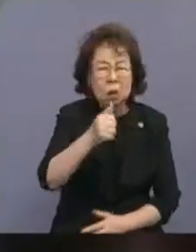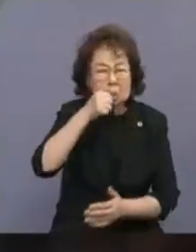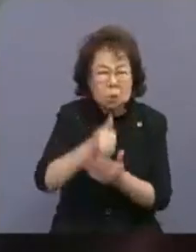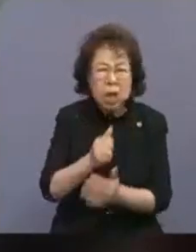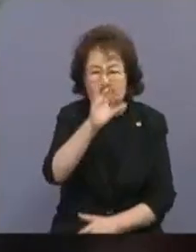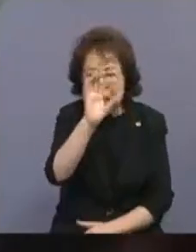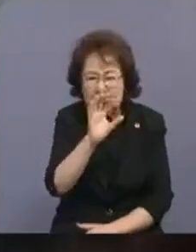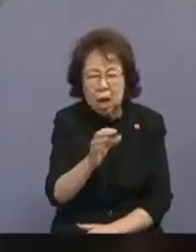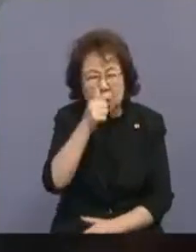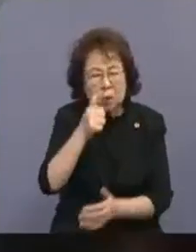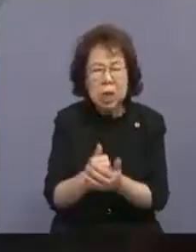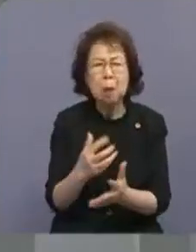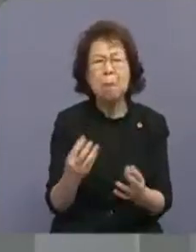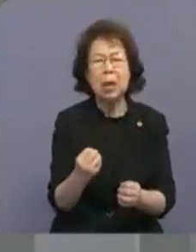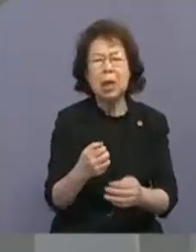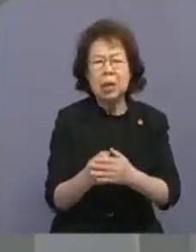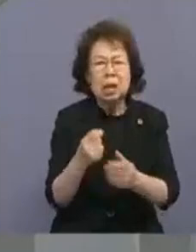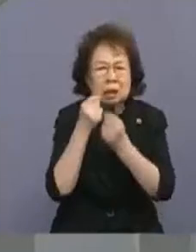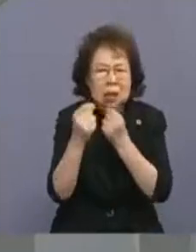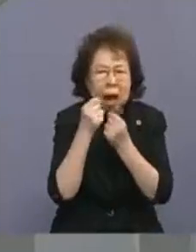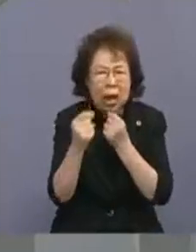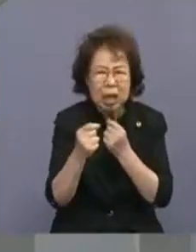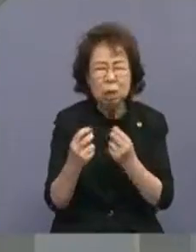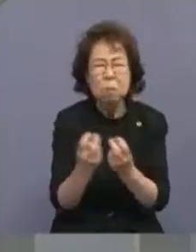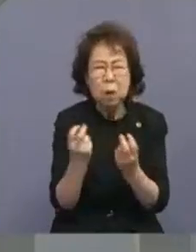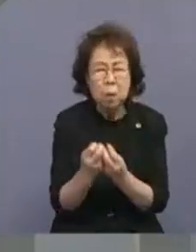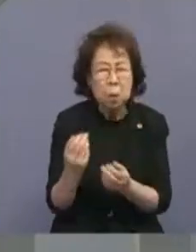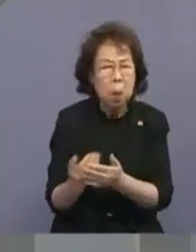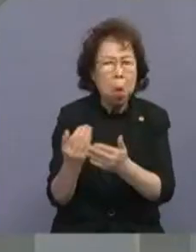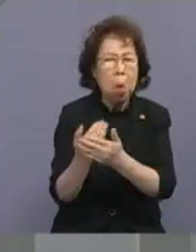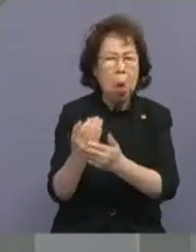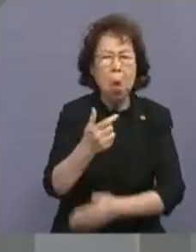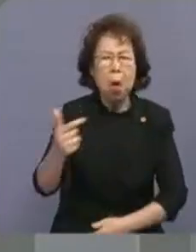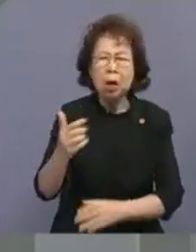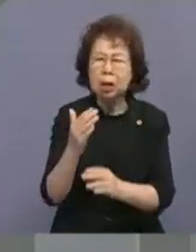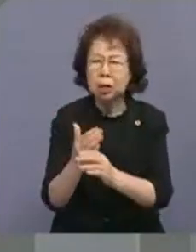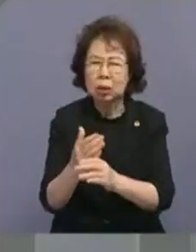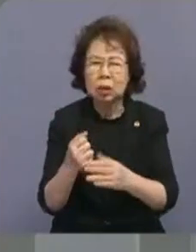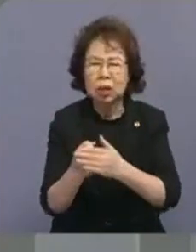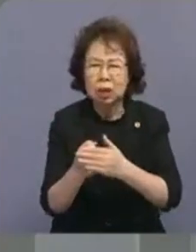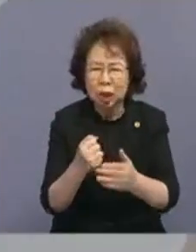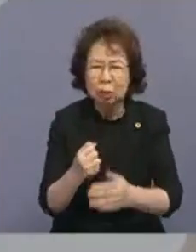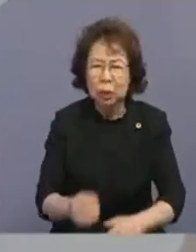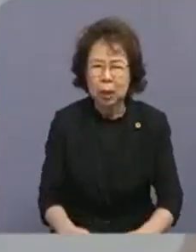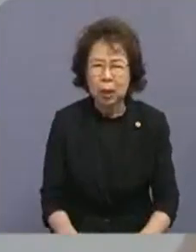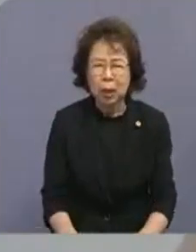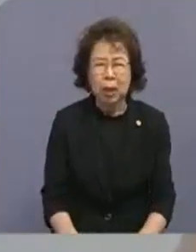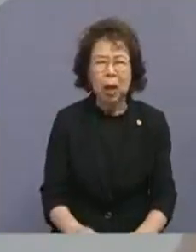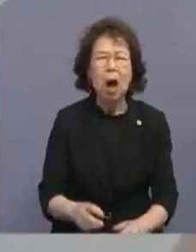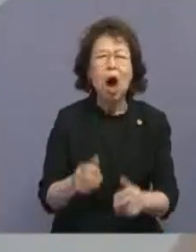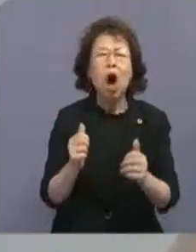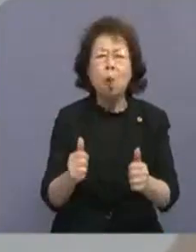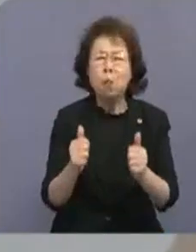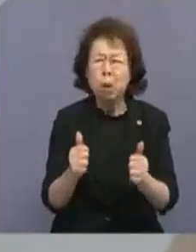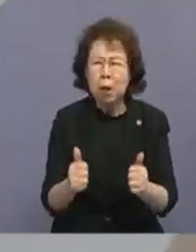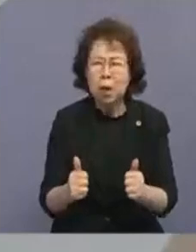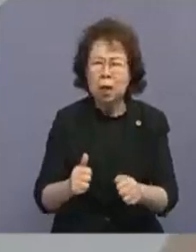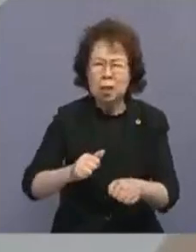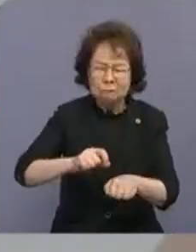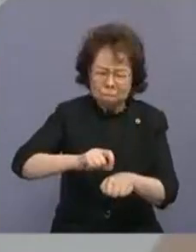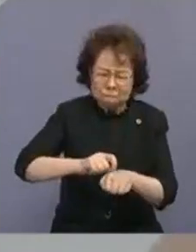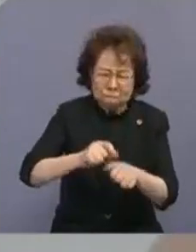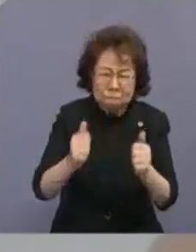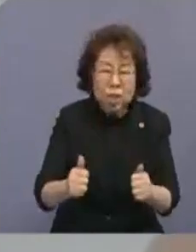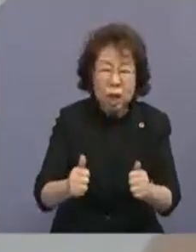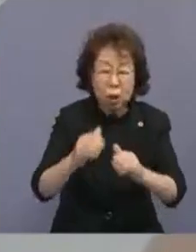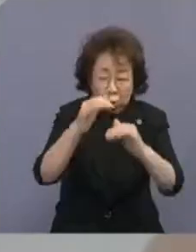범죄를 저질음으로 해서 사기술법이 그 날로 고도화되고 좀 세미나 되는 그런 부분이 있기 때문에 법원의